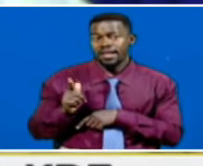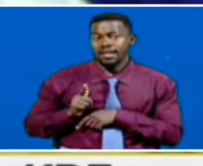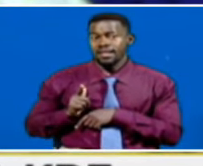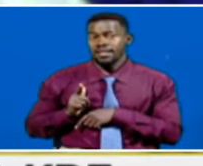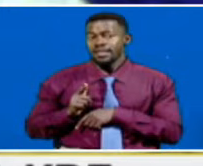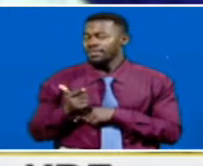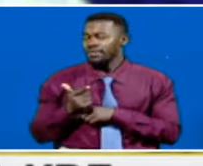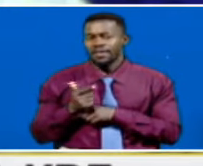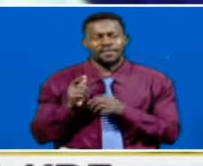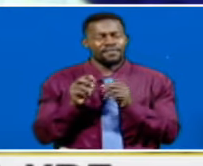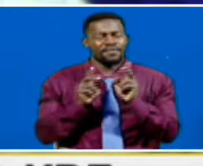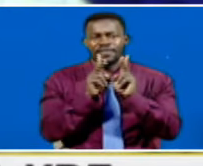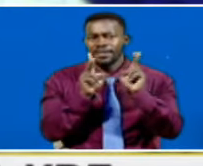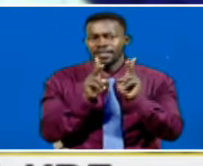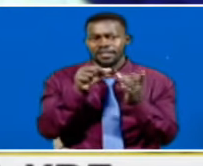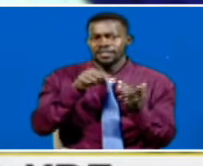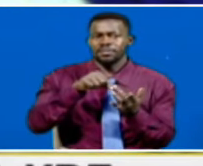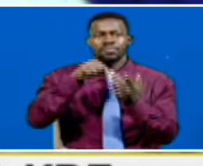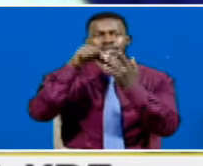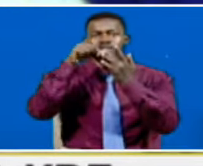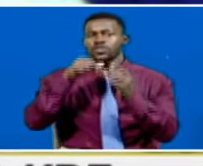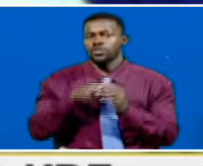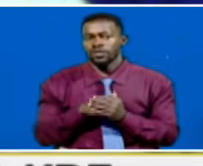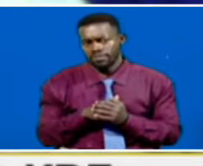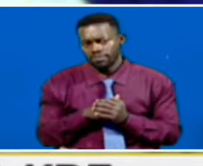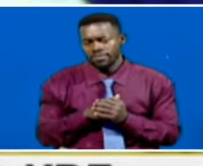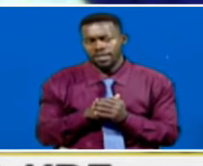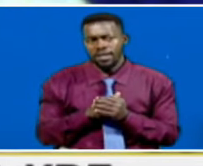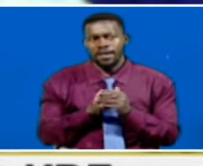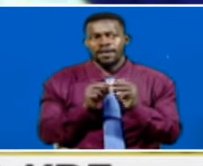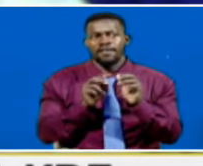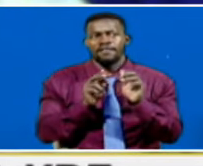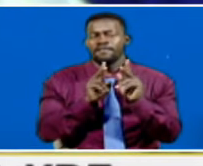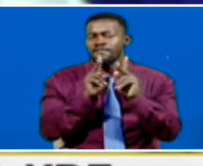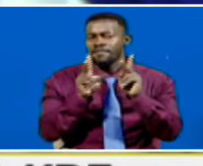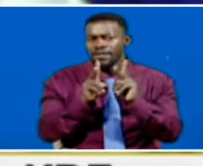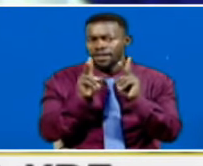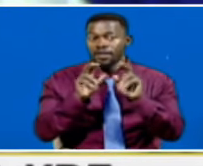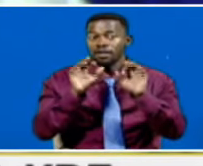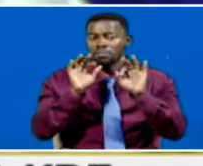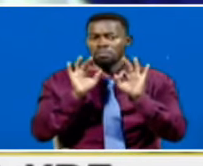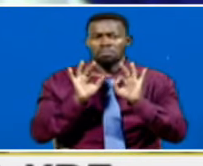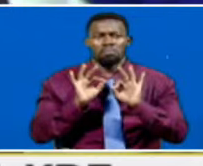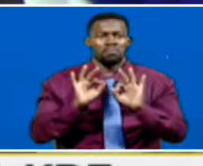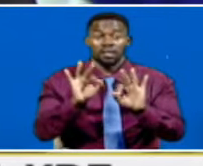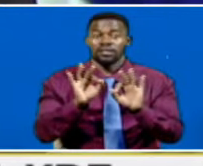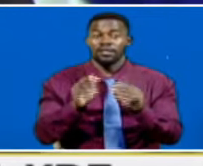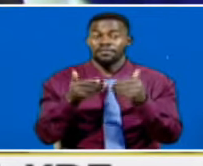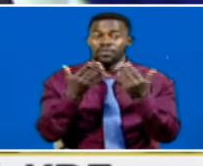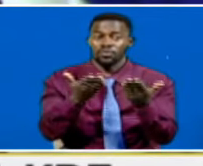worth knowing. She was a person worth your time.